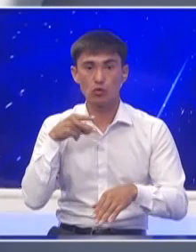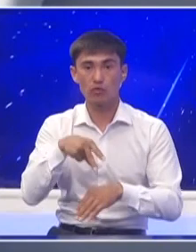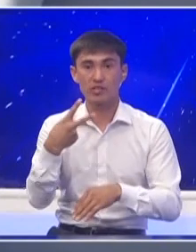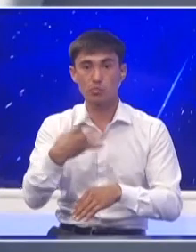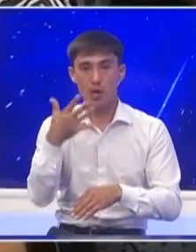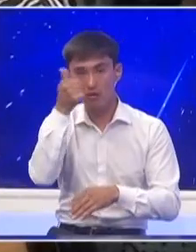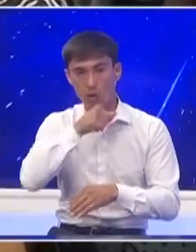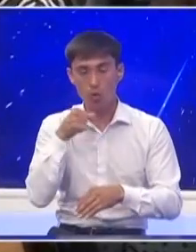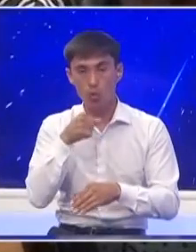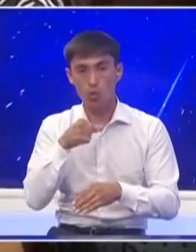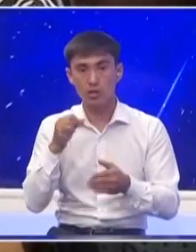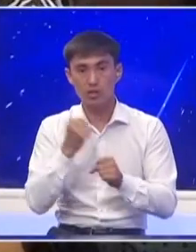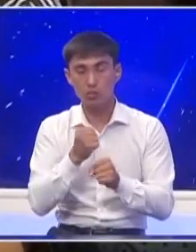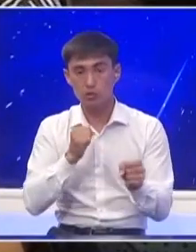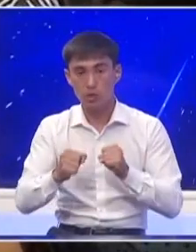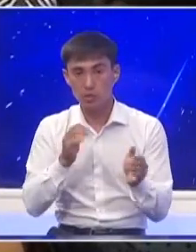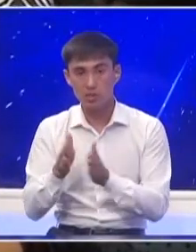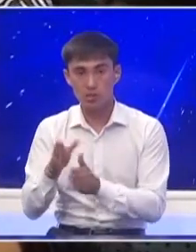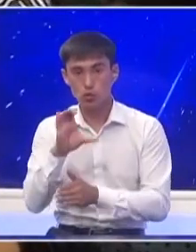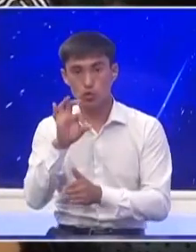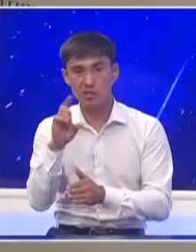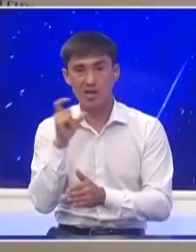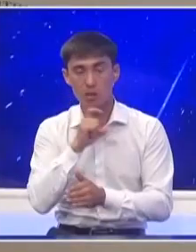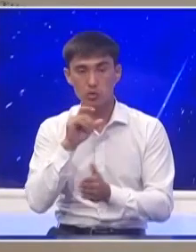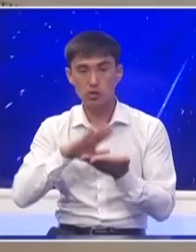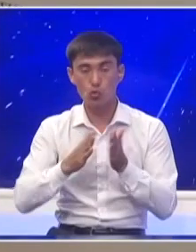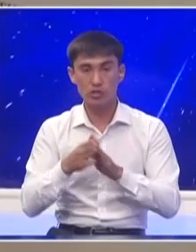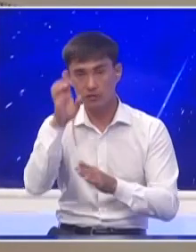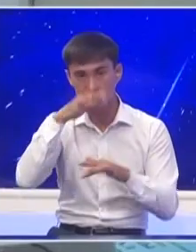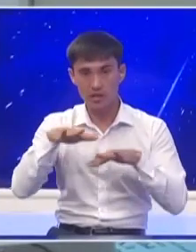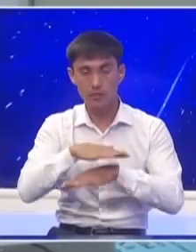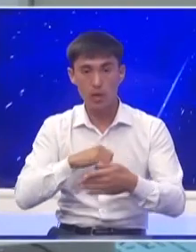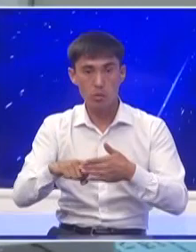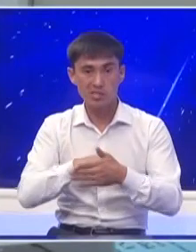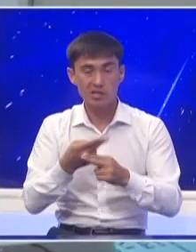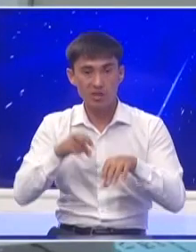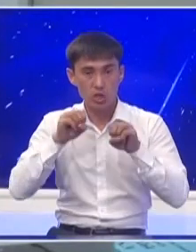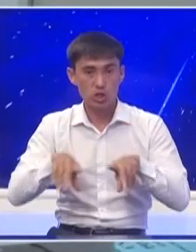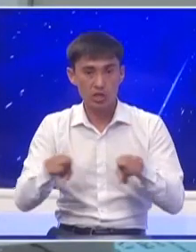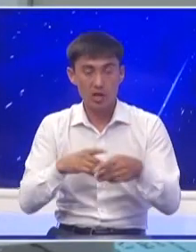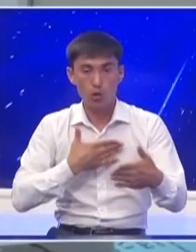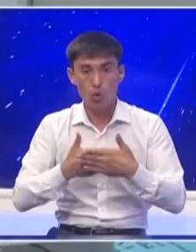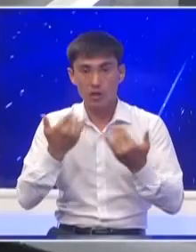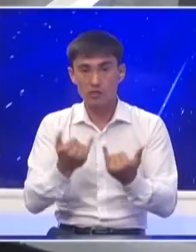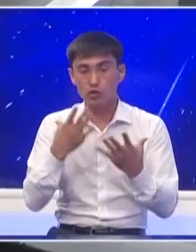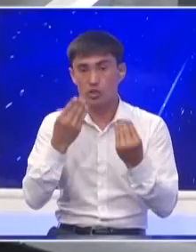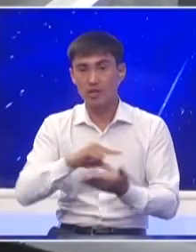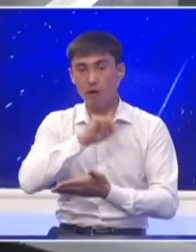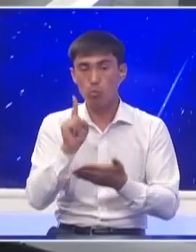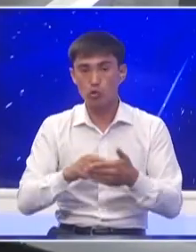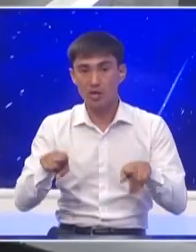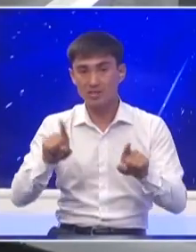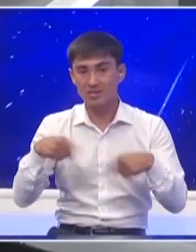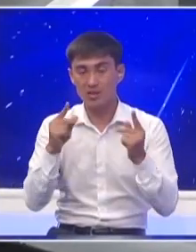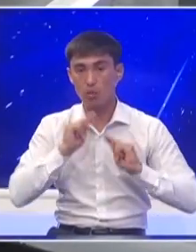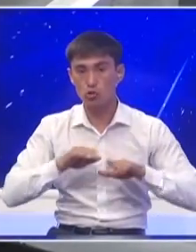года разработана с целью стабилизации социально-экономической ситуации в стране. Добиться этого можно, решив такие актуальные на сегодняшний день вопросы, как